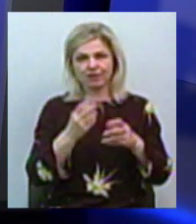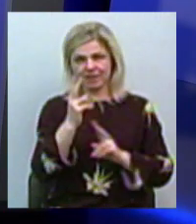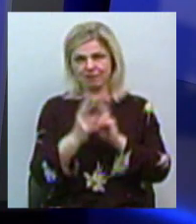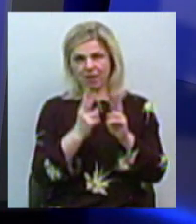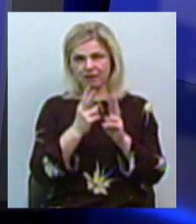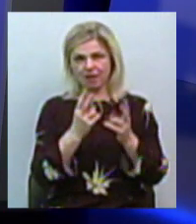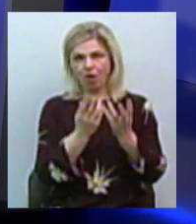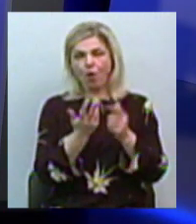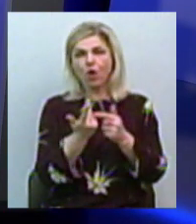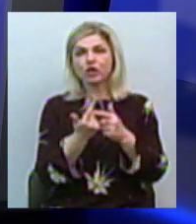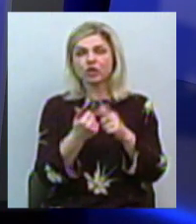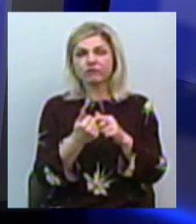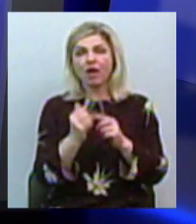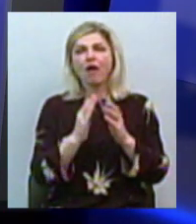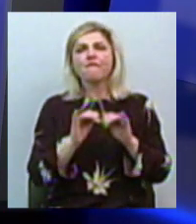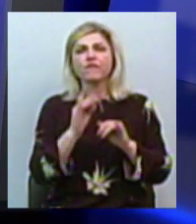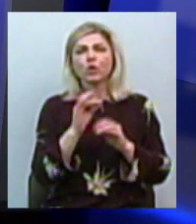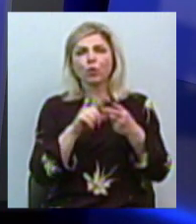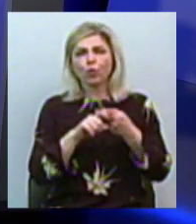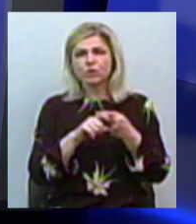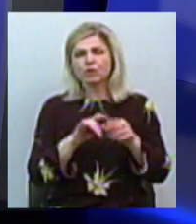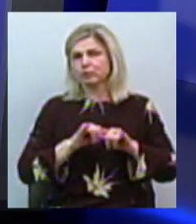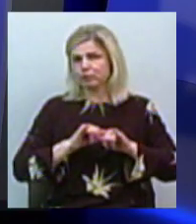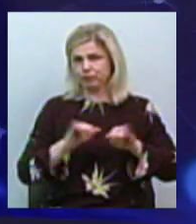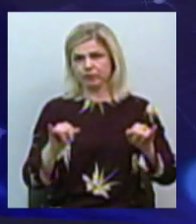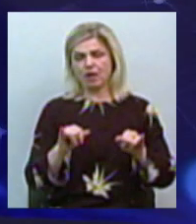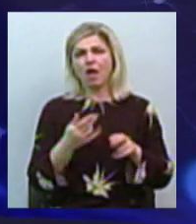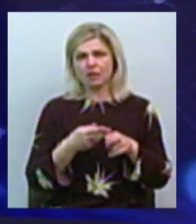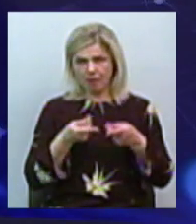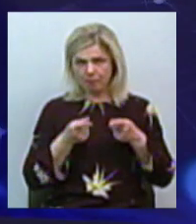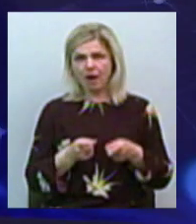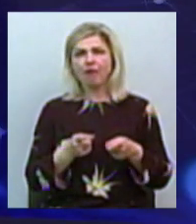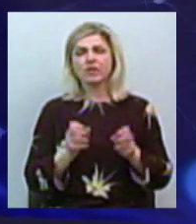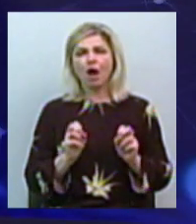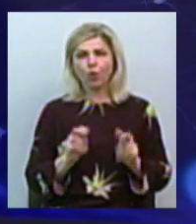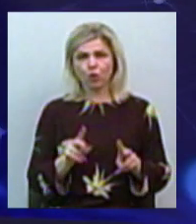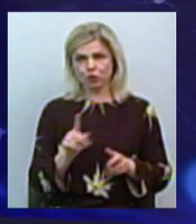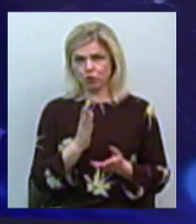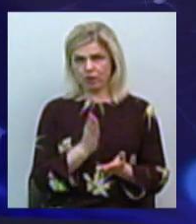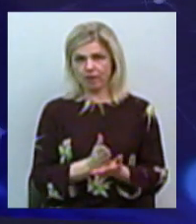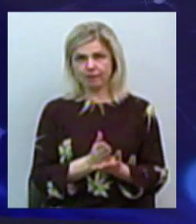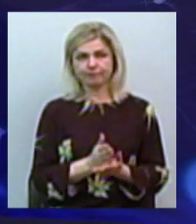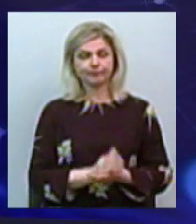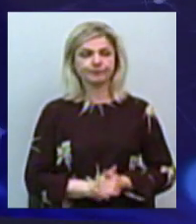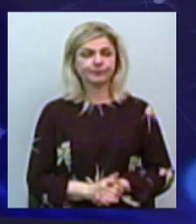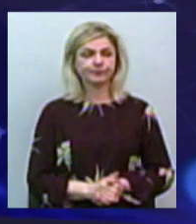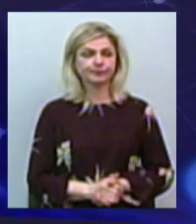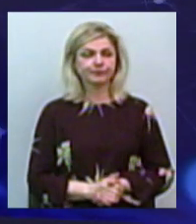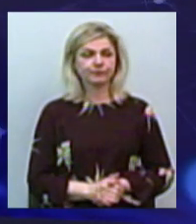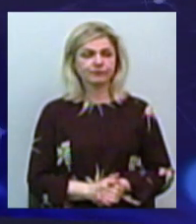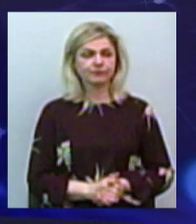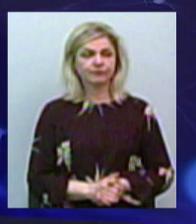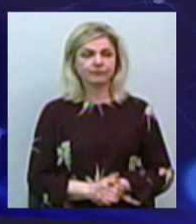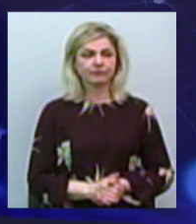випадків. Тому вірус поширюється. Це справді існуюча загроза, яка є. Проте також